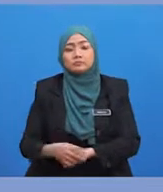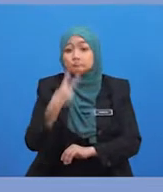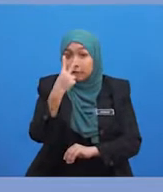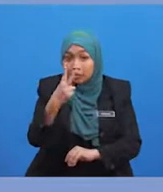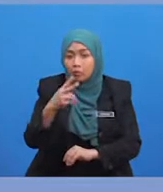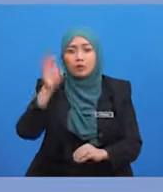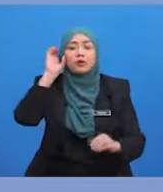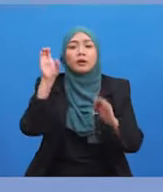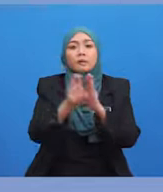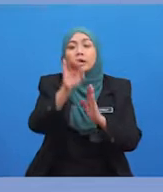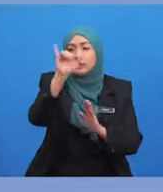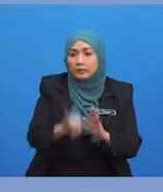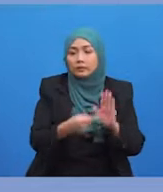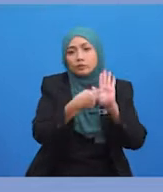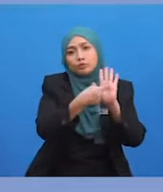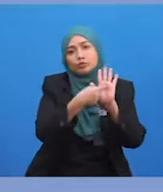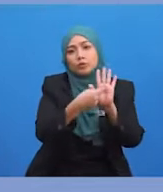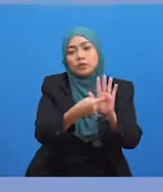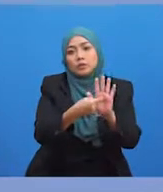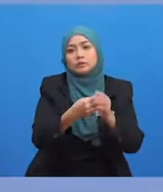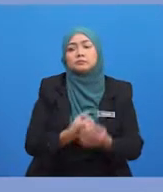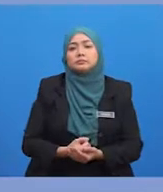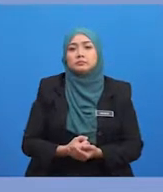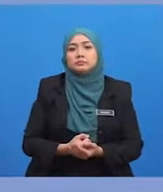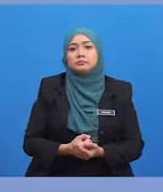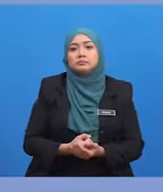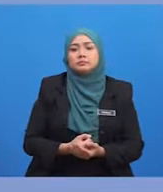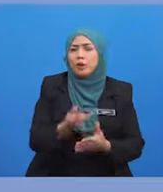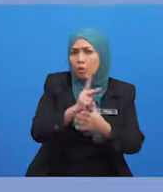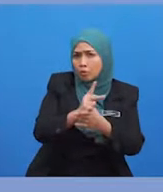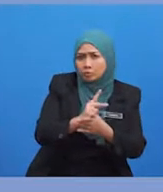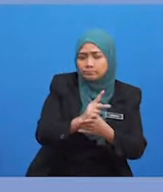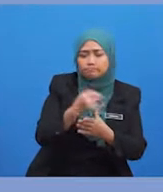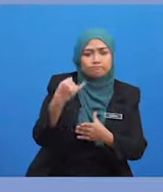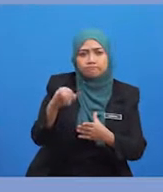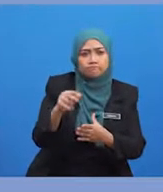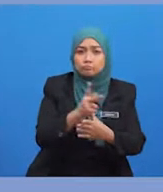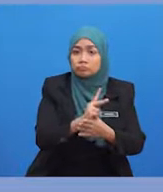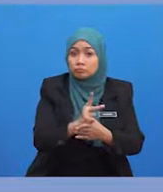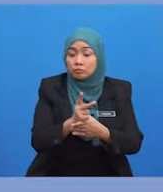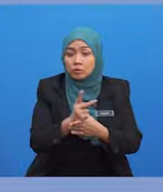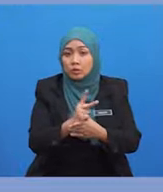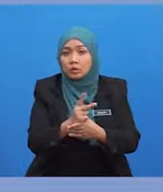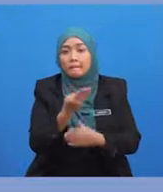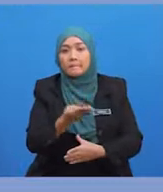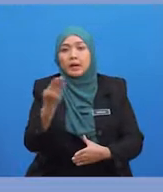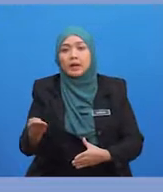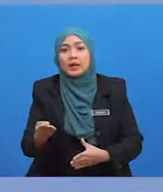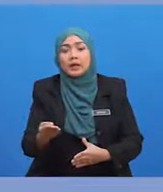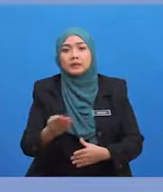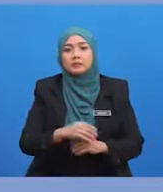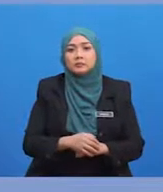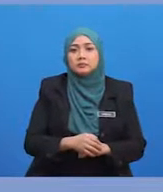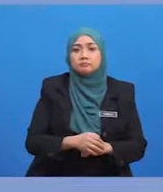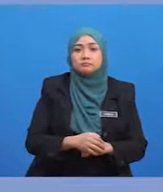skrin. Elakkan kongsi menggunakan barang peribadi. Amalkan